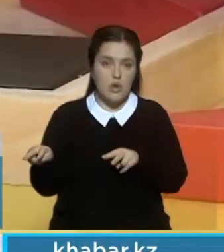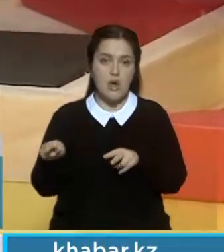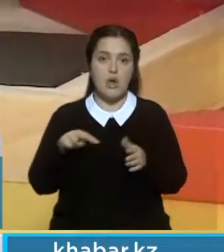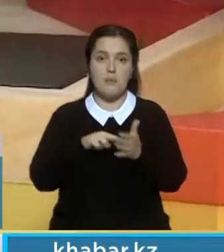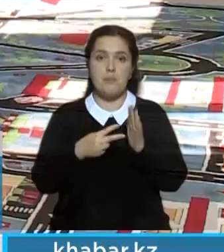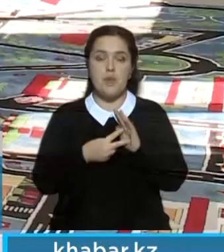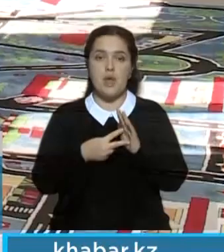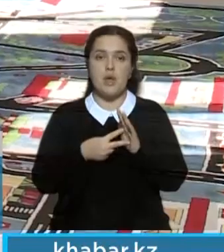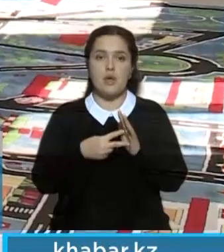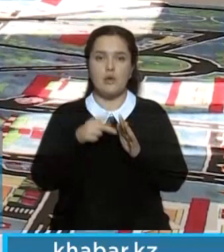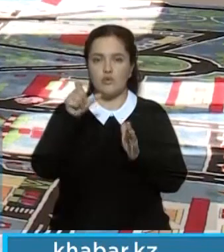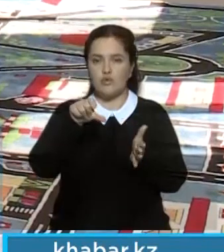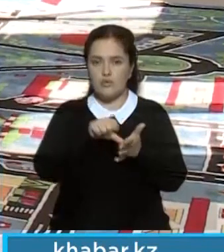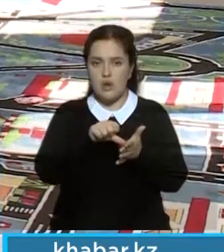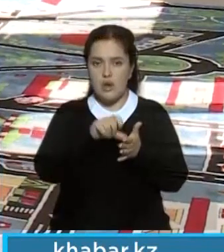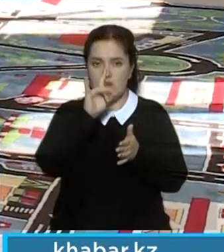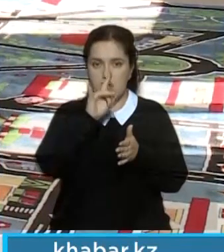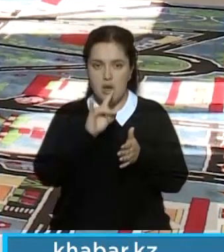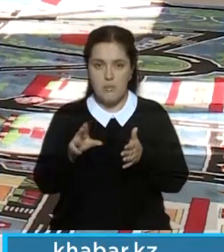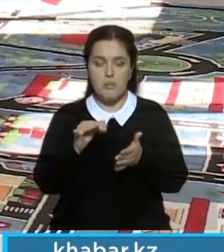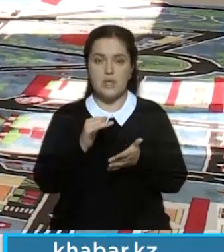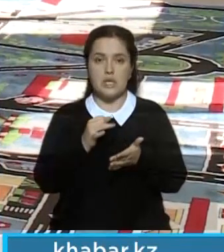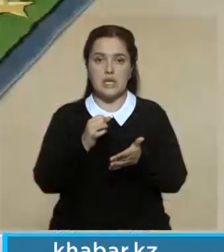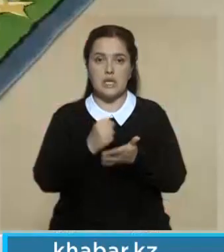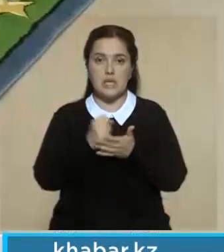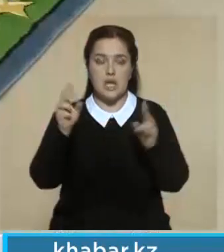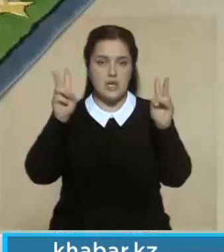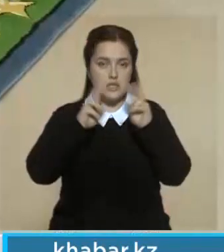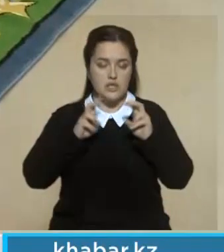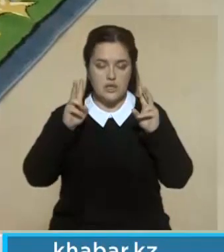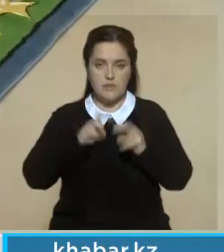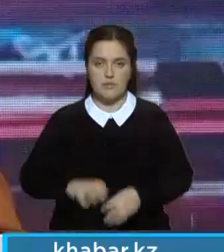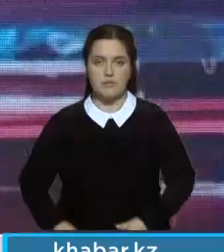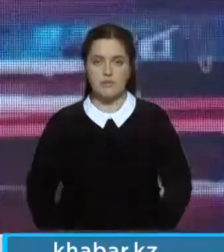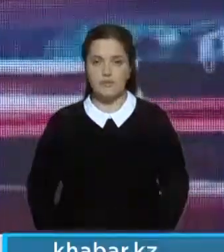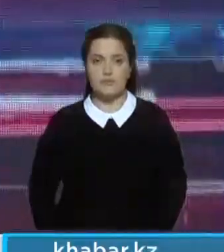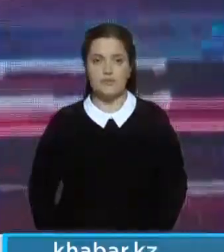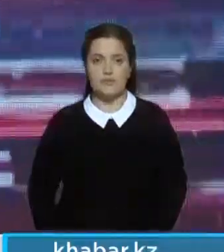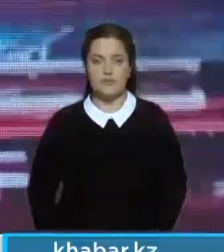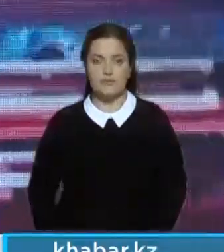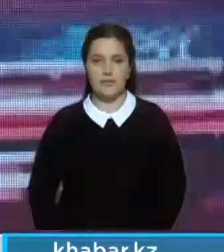госконтроля. Таким образом, планируется исключить человеческий фактор при назначении проверок.